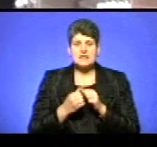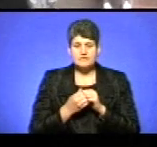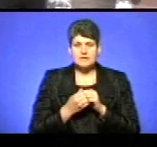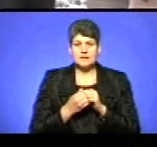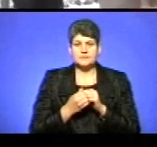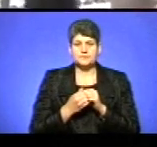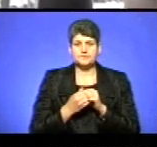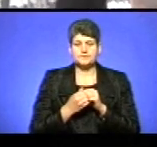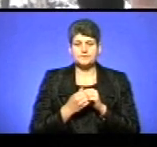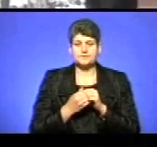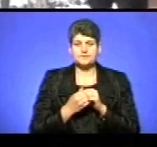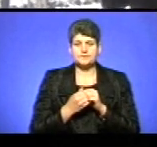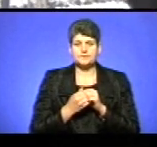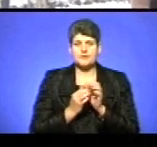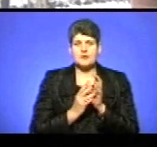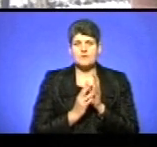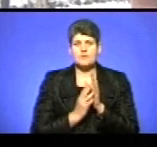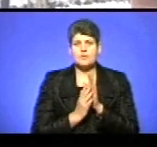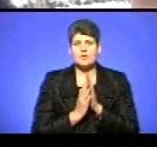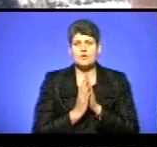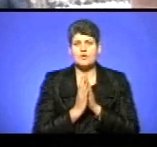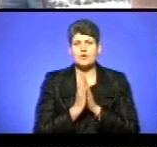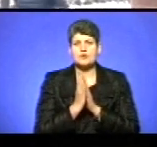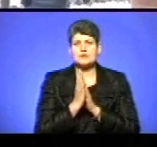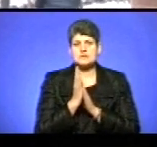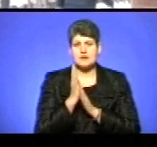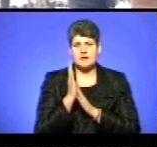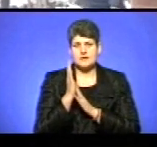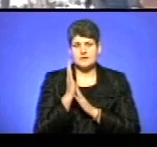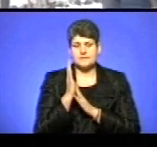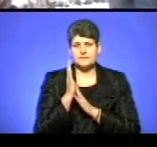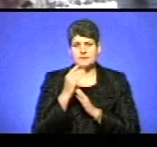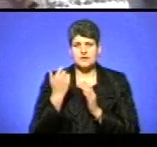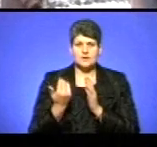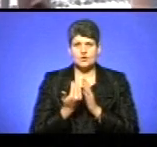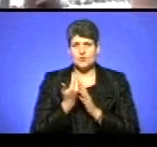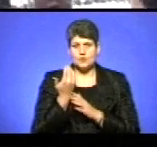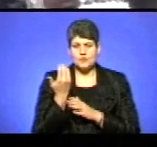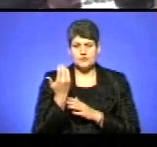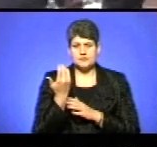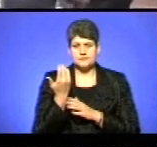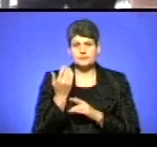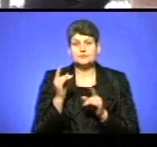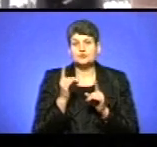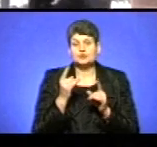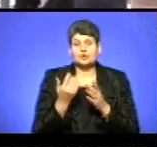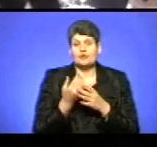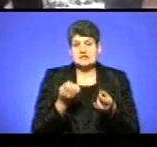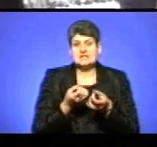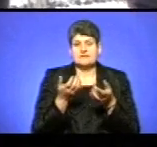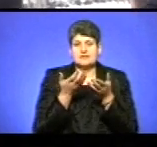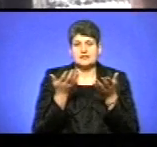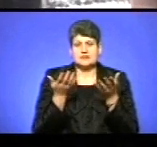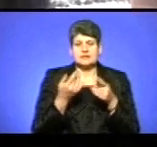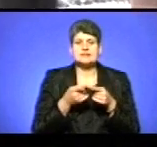барикад, проростає паросток нової, щось нове світле. Тобто